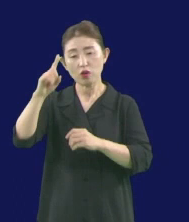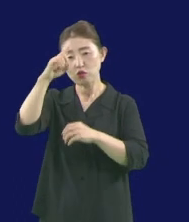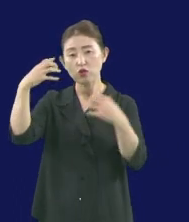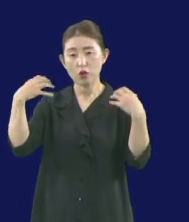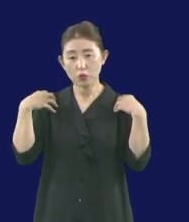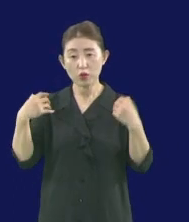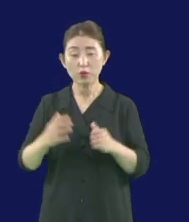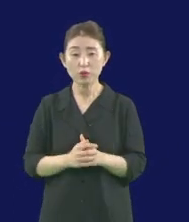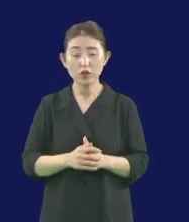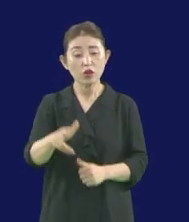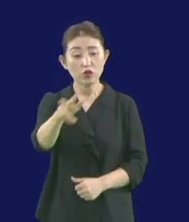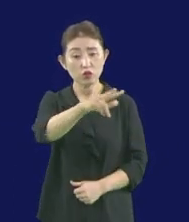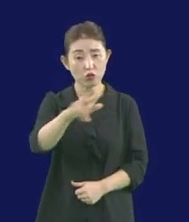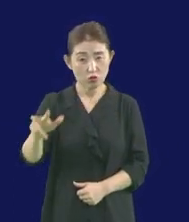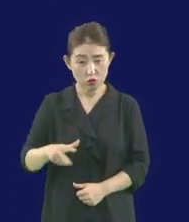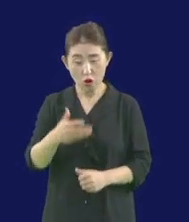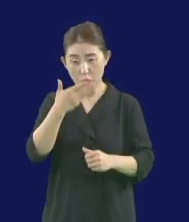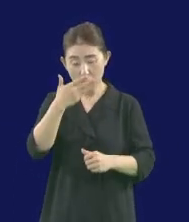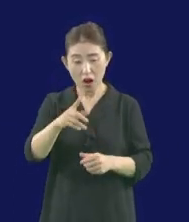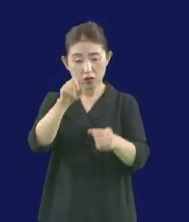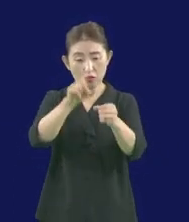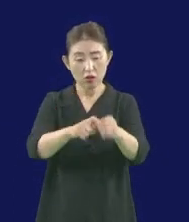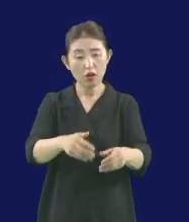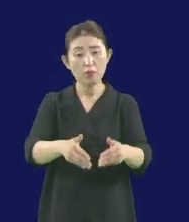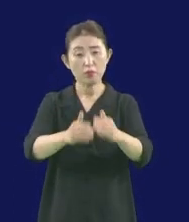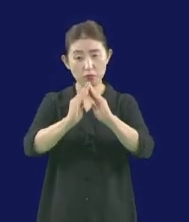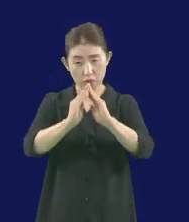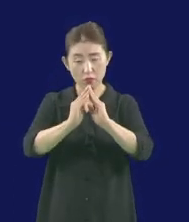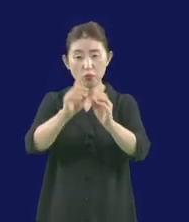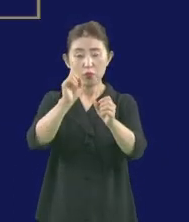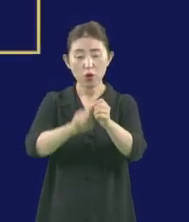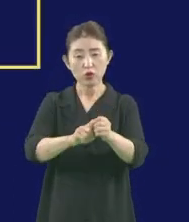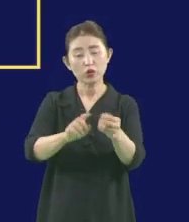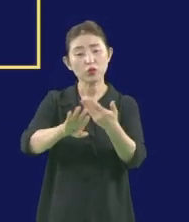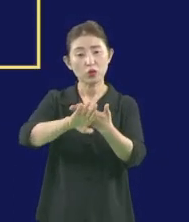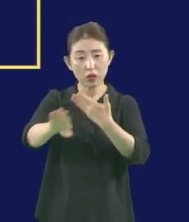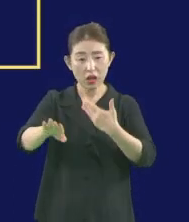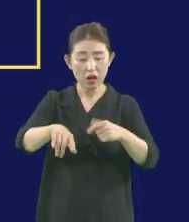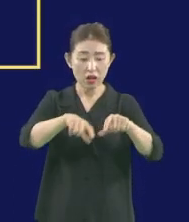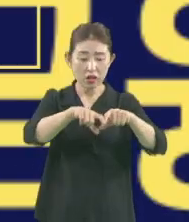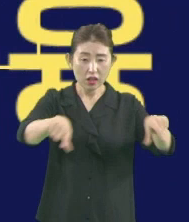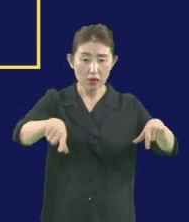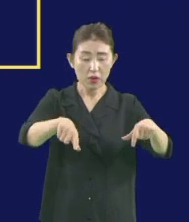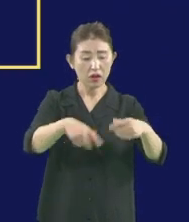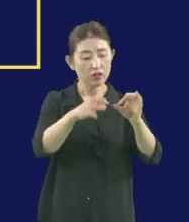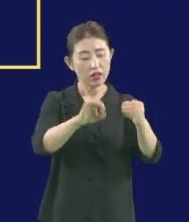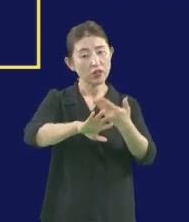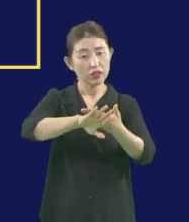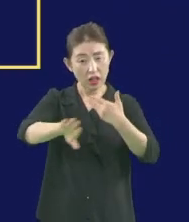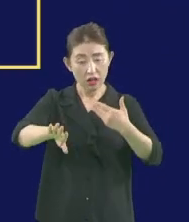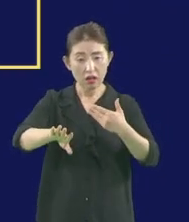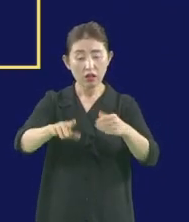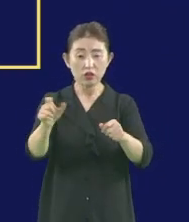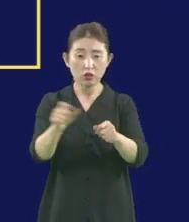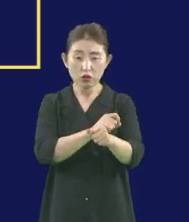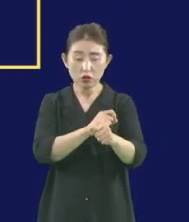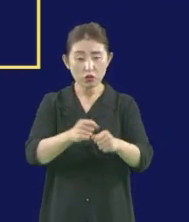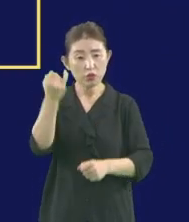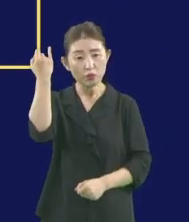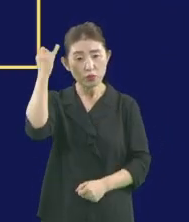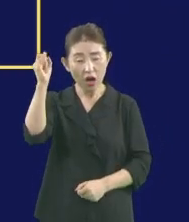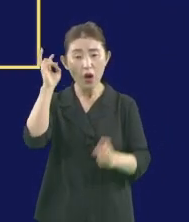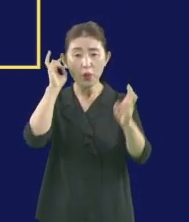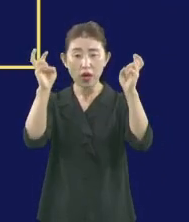영업 범위도 전국으로 설립 목적 자체도 일반 시민을 대상으로 예금과 대출, 지급 결제 업무가 아닌 벤처